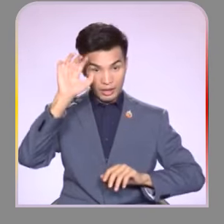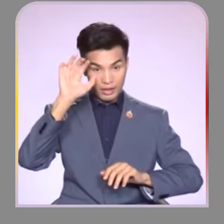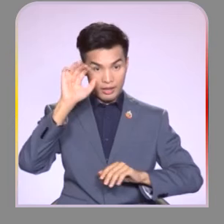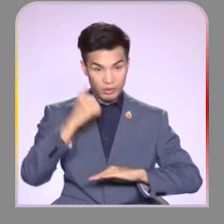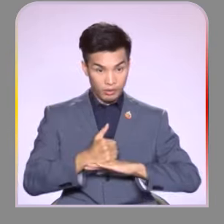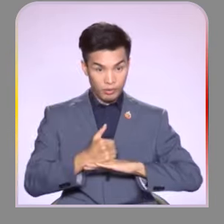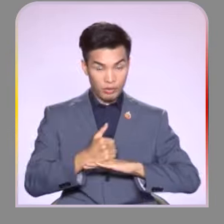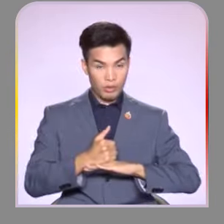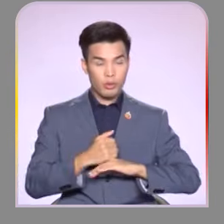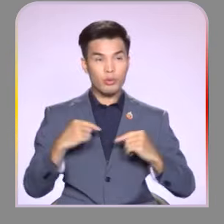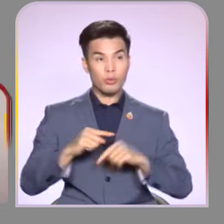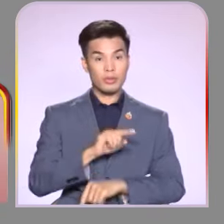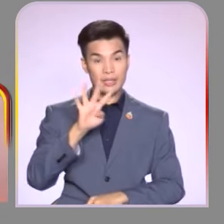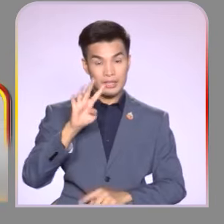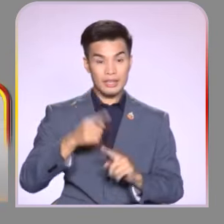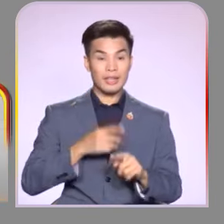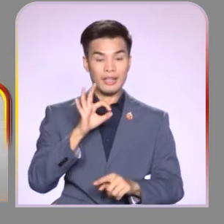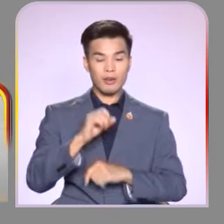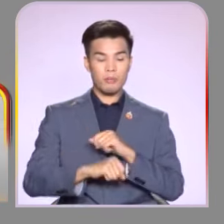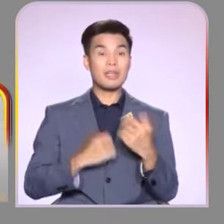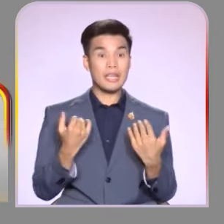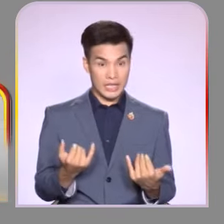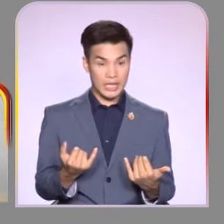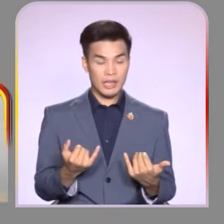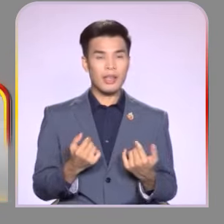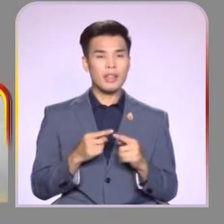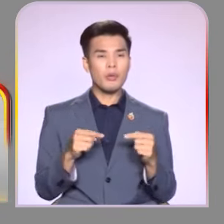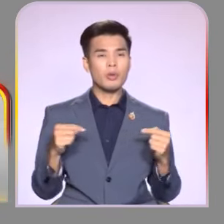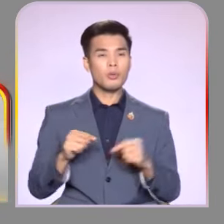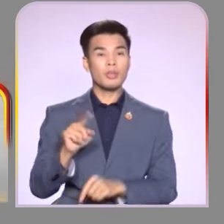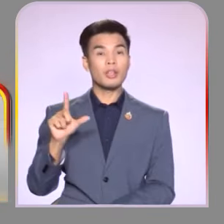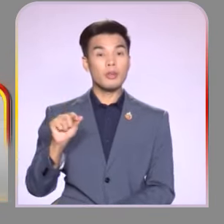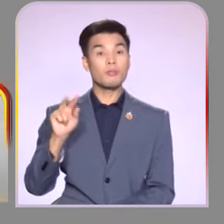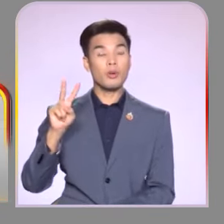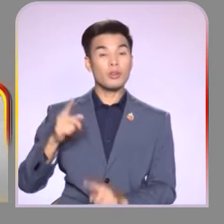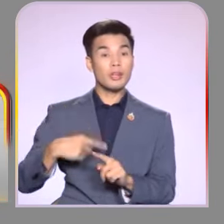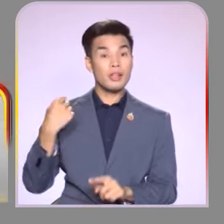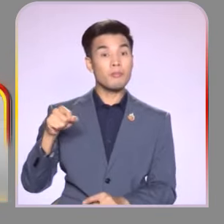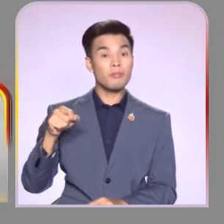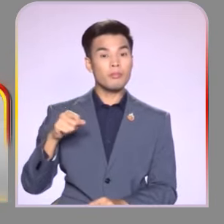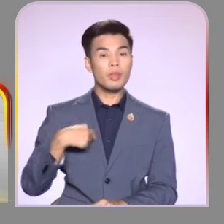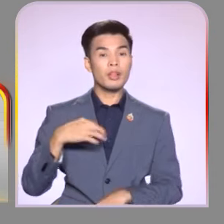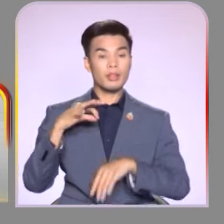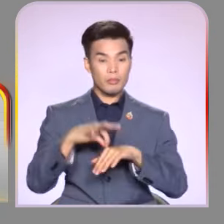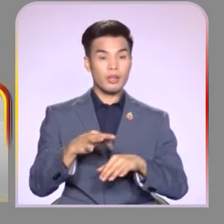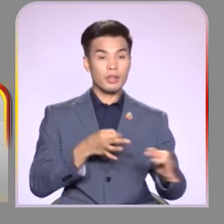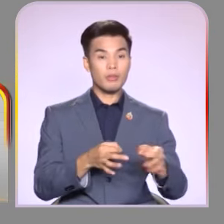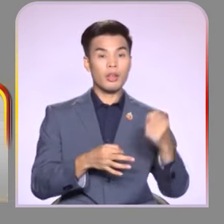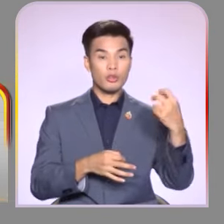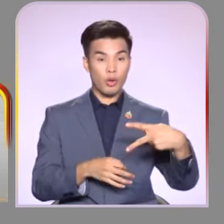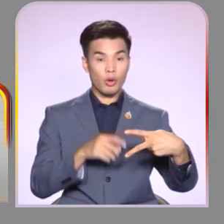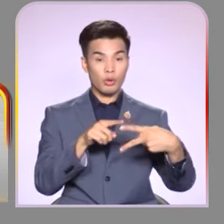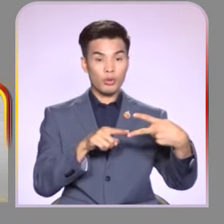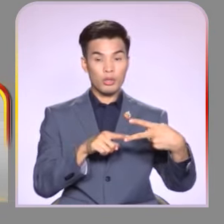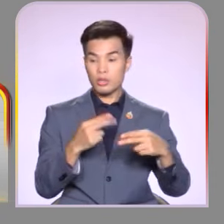ยอีกครั้งเมื่อวันที่4กันยายนปี67ก็คือปีนี้แต่หลังจากนั้นวันที่22ตุลาคมคุณอนุทินได้แต่งตั้งที่ปรึกษา2คนโด